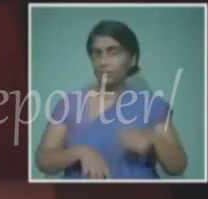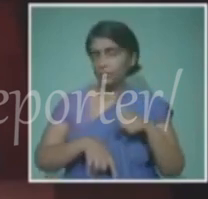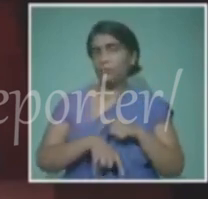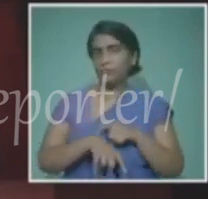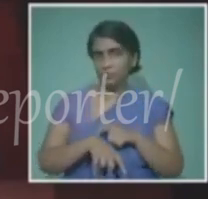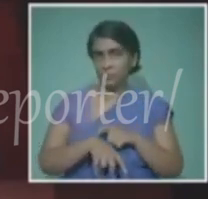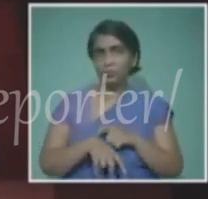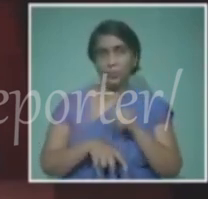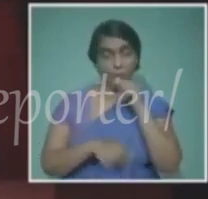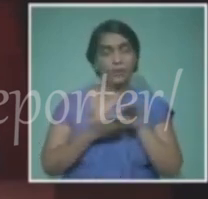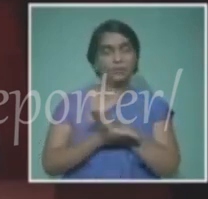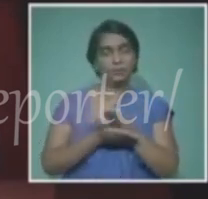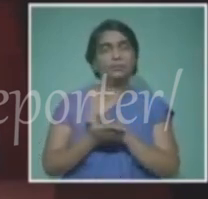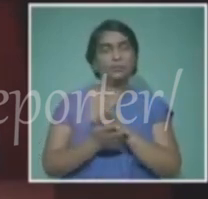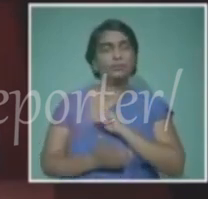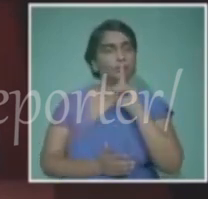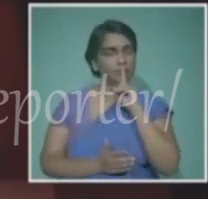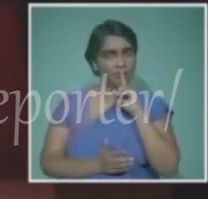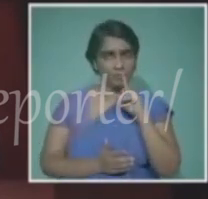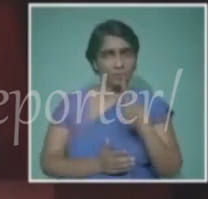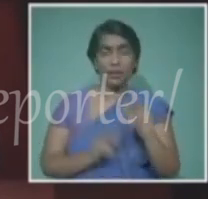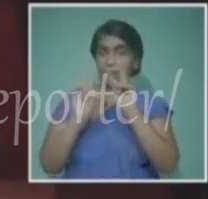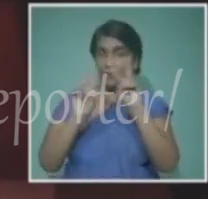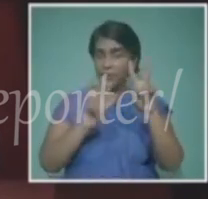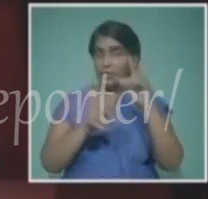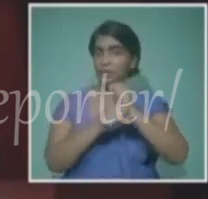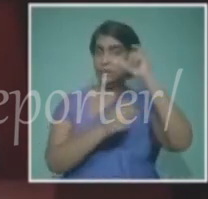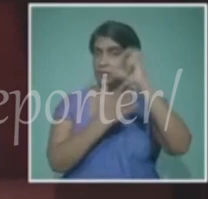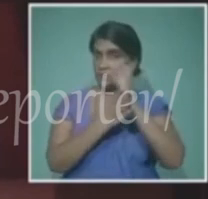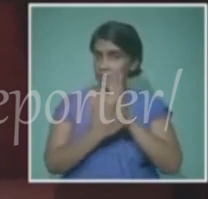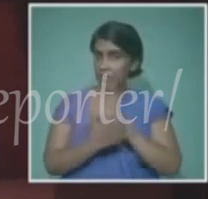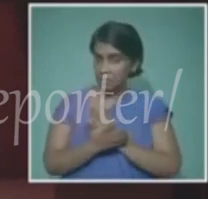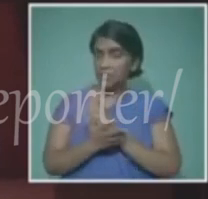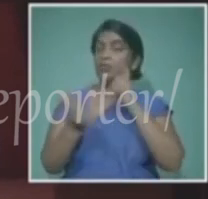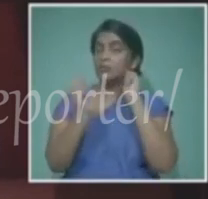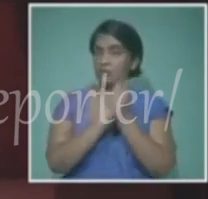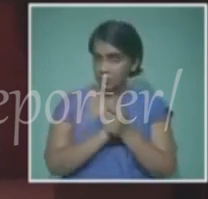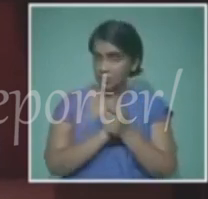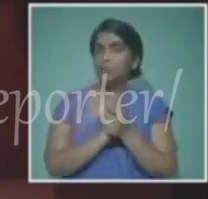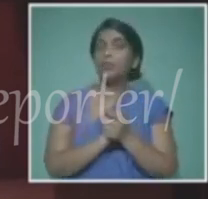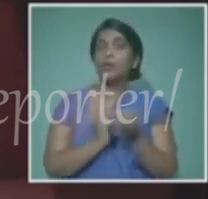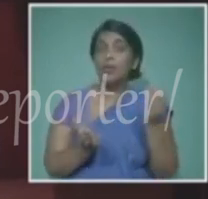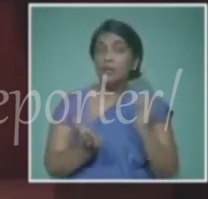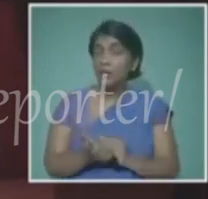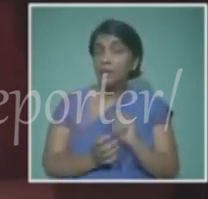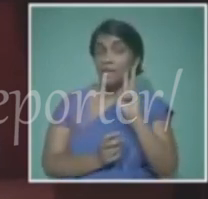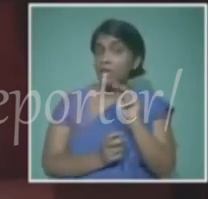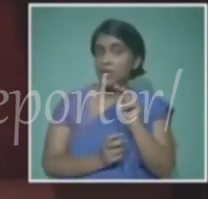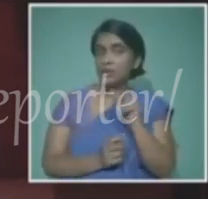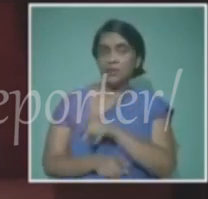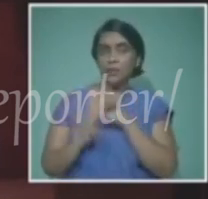අවස්ථාවේ බොහොම පැහැදිලිව කියන්නට ඕන 22 වෙනි ආණ්ඩුක්‍රම ව්‍යවස්ථා සංශෝධනය තවත් 20ක් වෙන්න